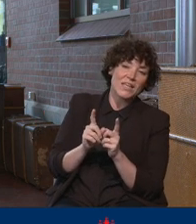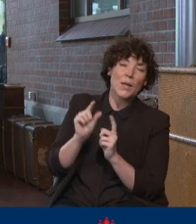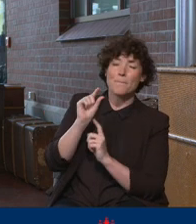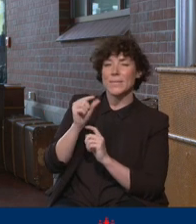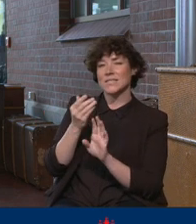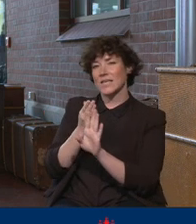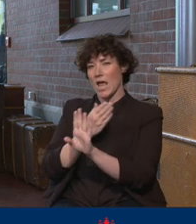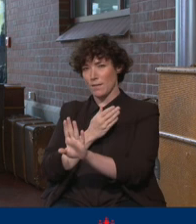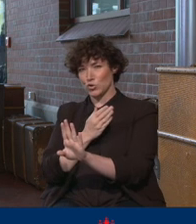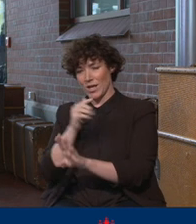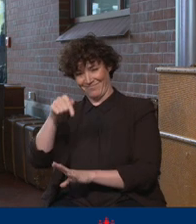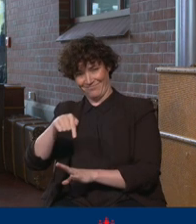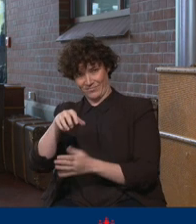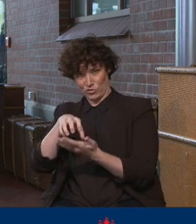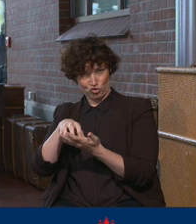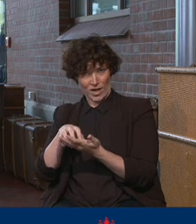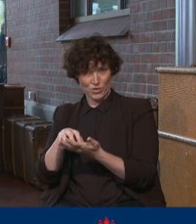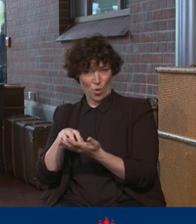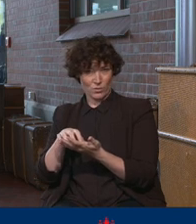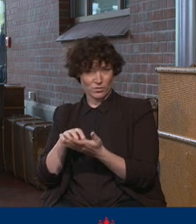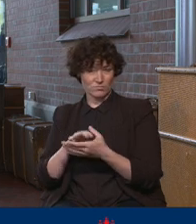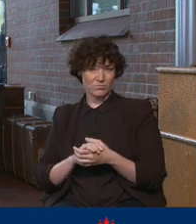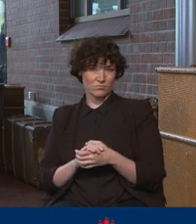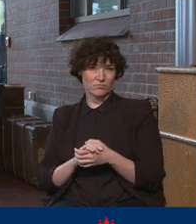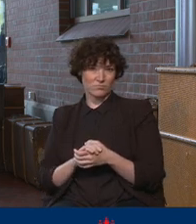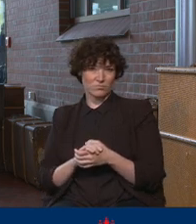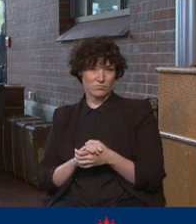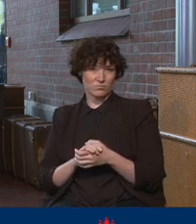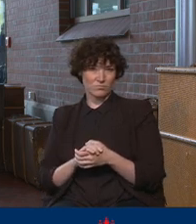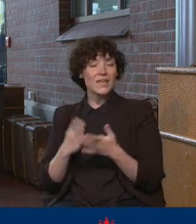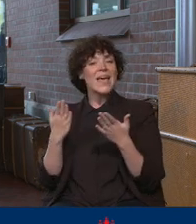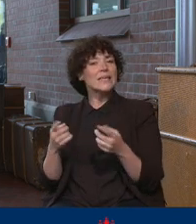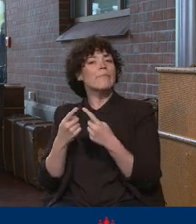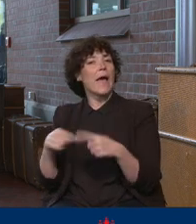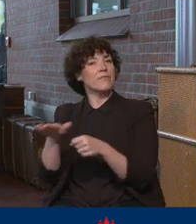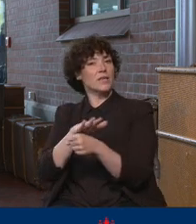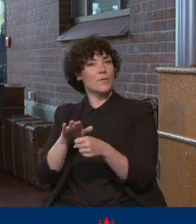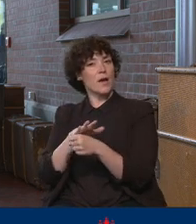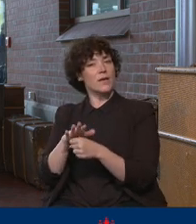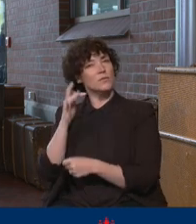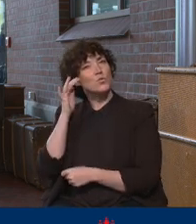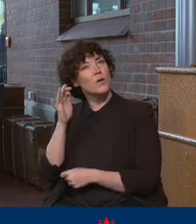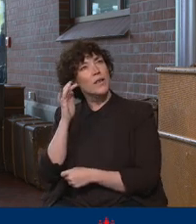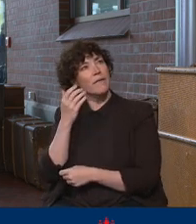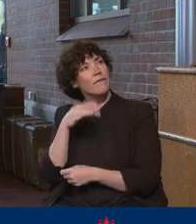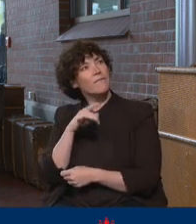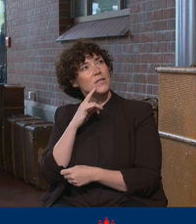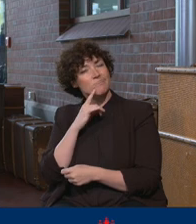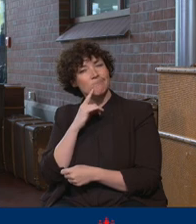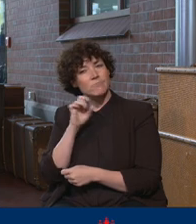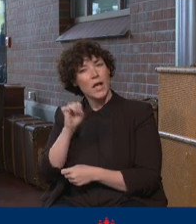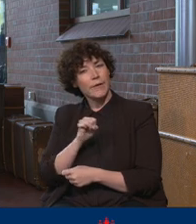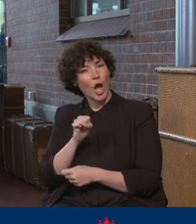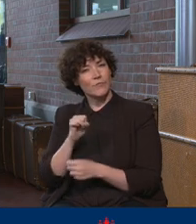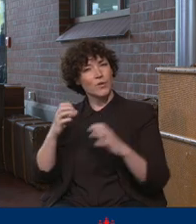diesem standort und dann gibt es sozusagen andere bereiche wo wir schon gedacht haben da kann man auch mit einer gewissen dichte und kompaktheit